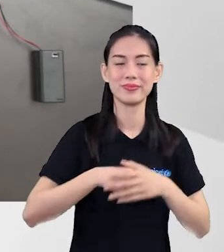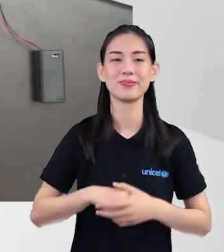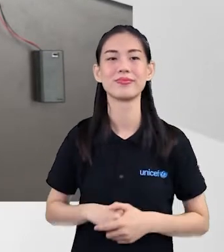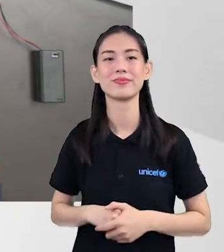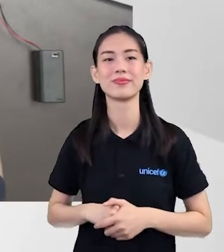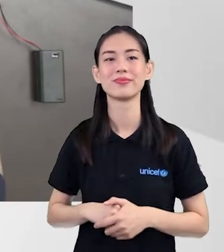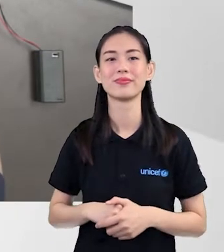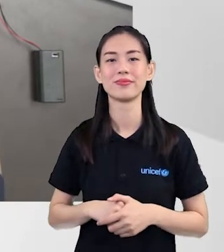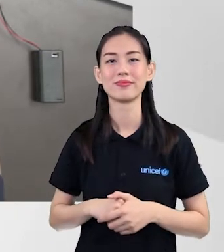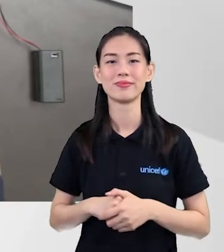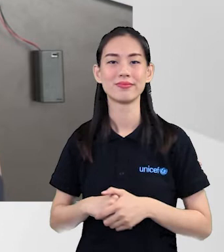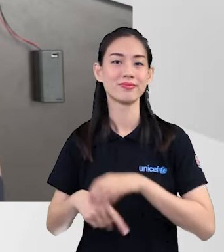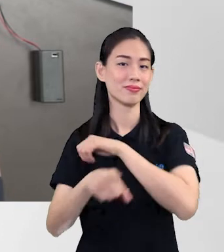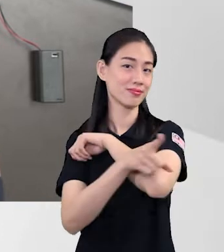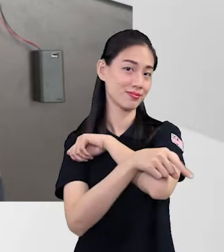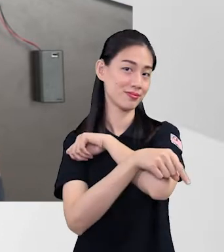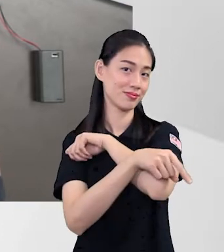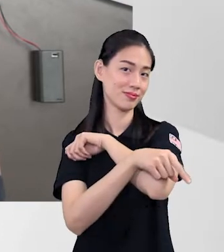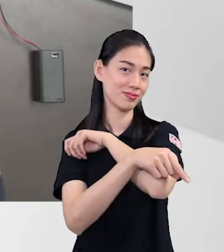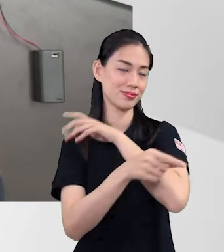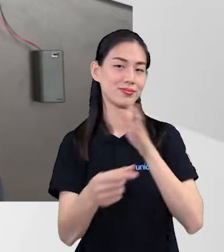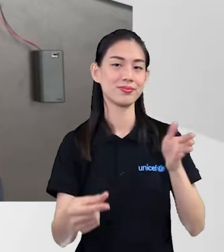Lekatkan servo motor pada bahagian ekor.